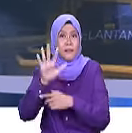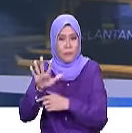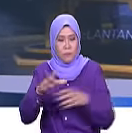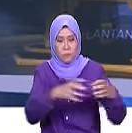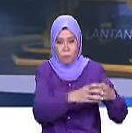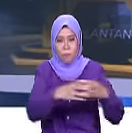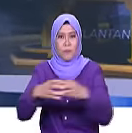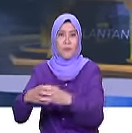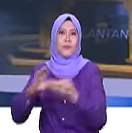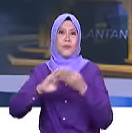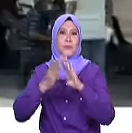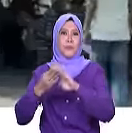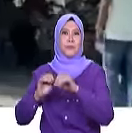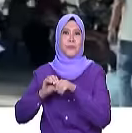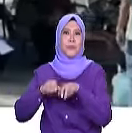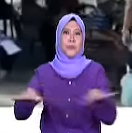komuniti.